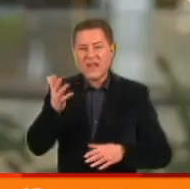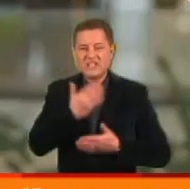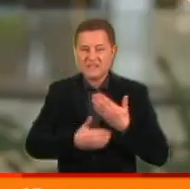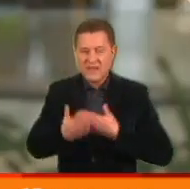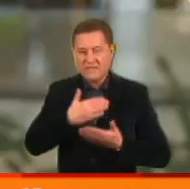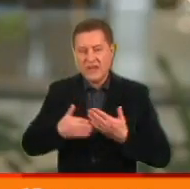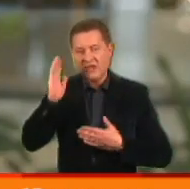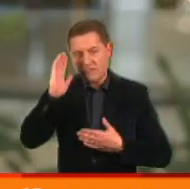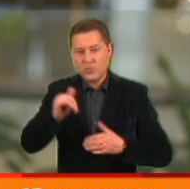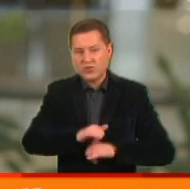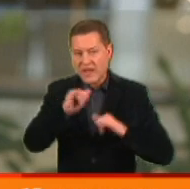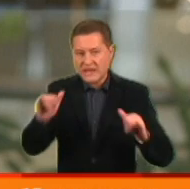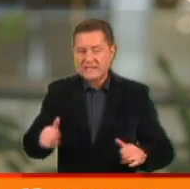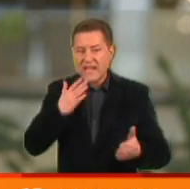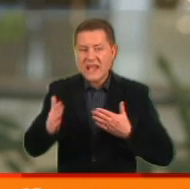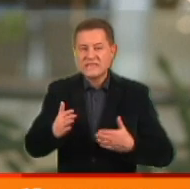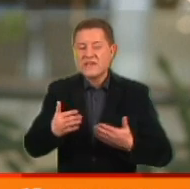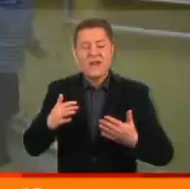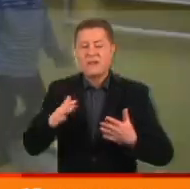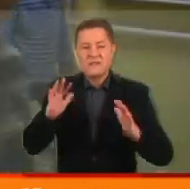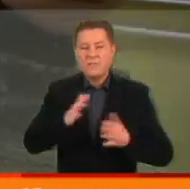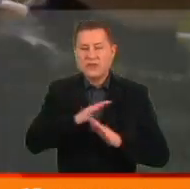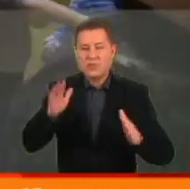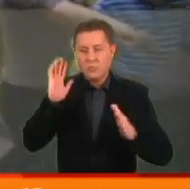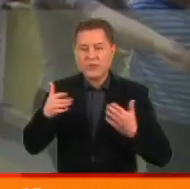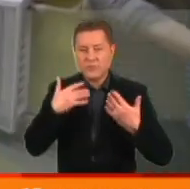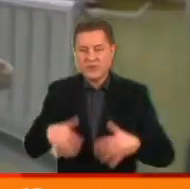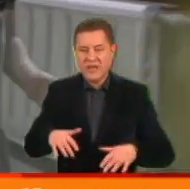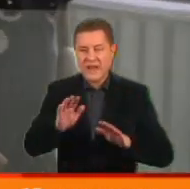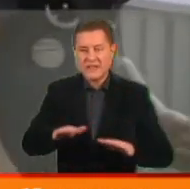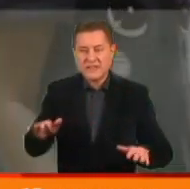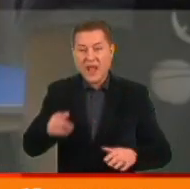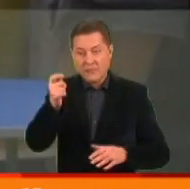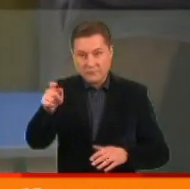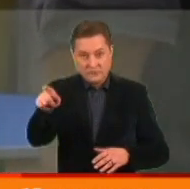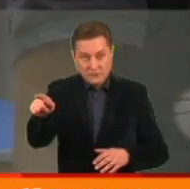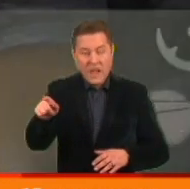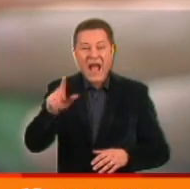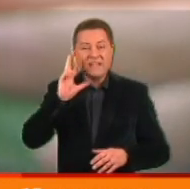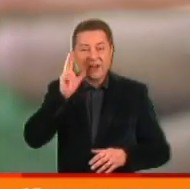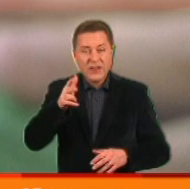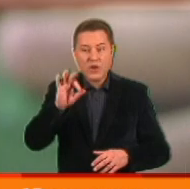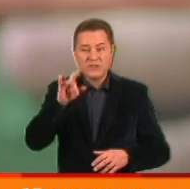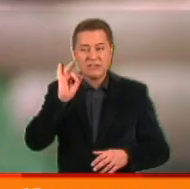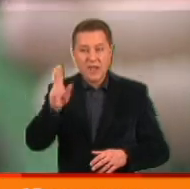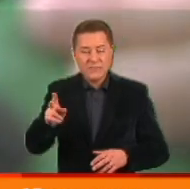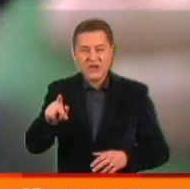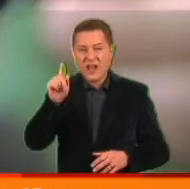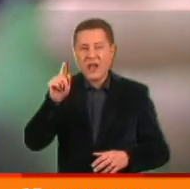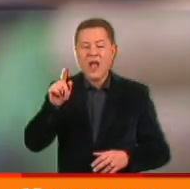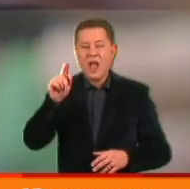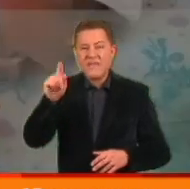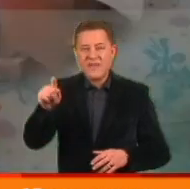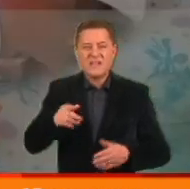расти. Если этого не произойдет, мы будем терять этих детей. Мало не втратили и цього хлопчика. Трирічний Остапчик – теж хлопчик-мізинчик.